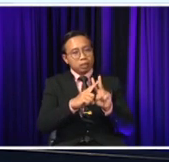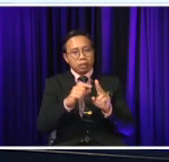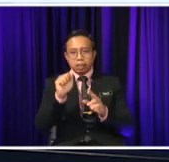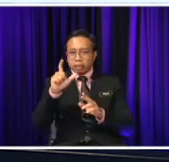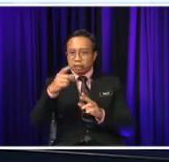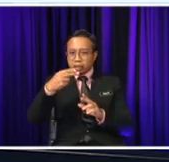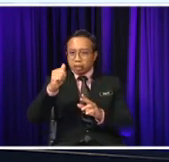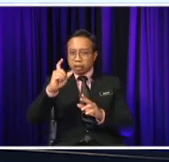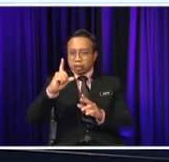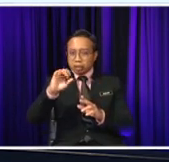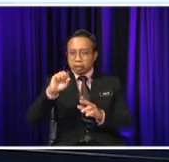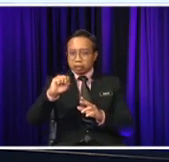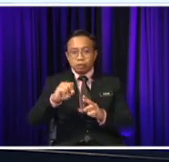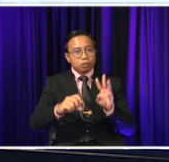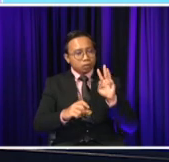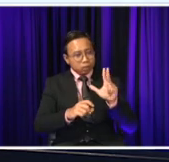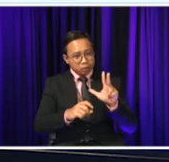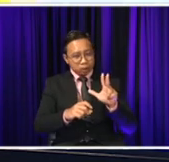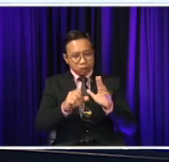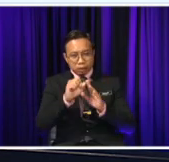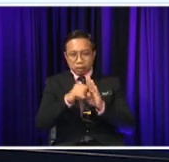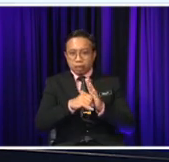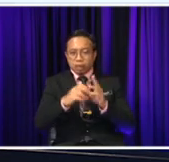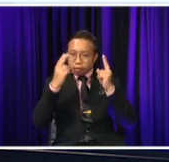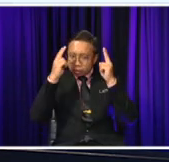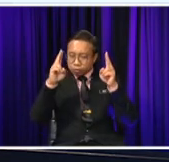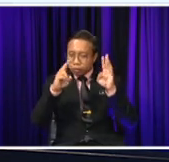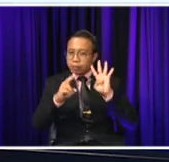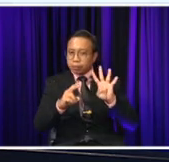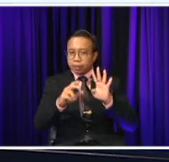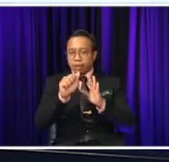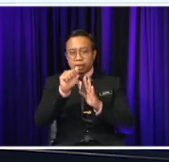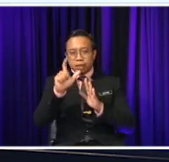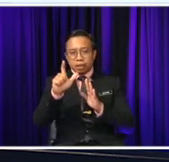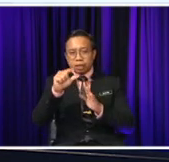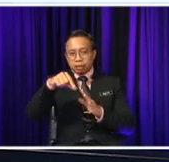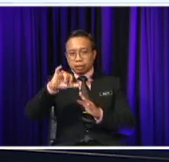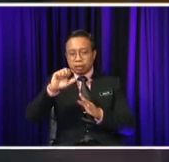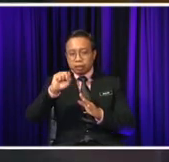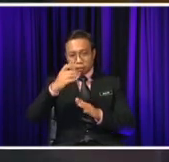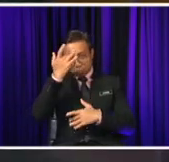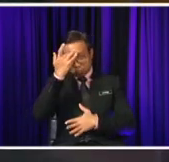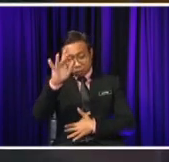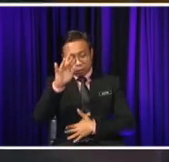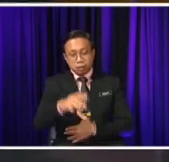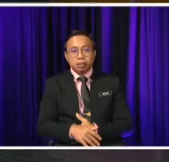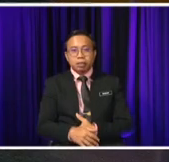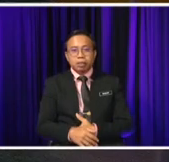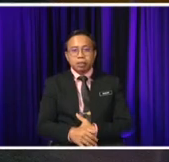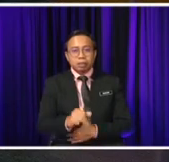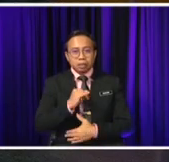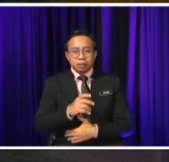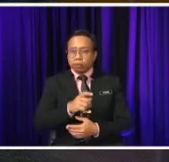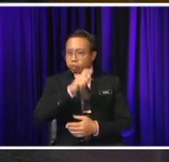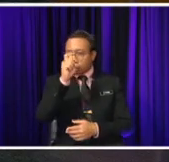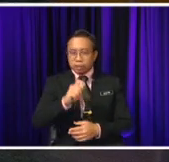Hadis yang ketiga Al ijma dan yang ke-4 al-qiyah bijak dan pandai jadi disebabkan Anda bijak Saya